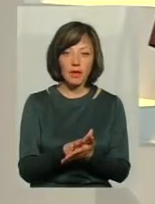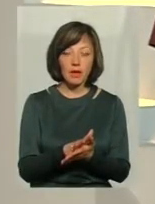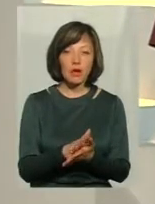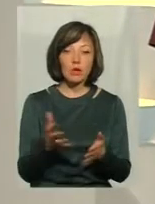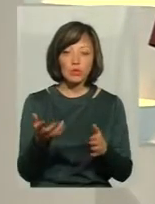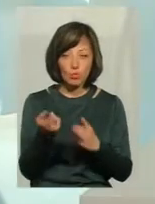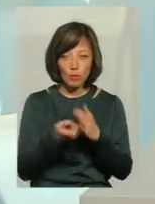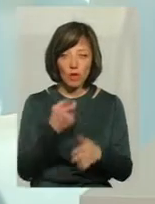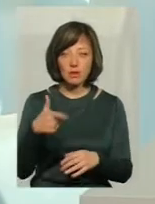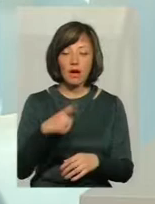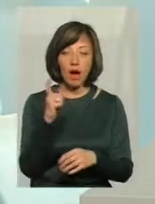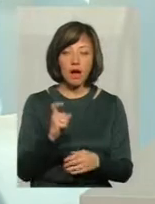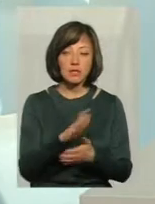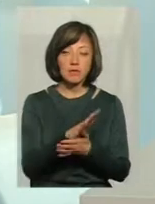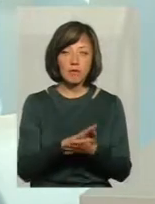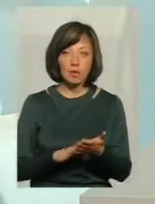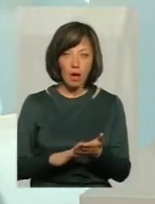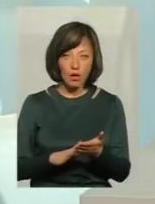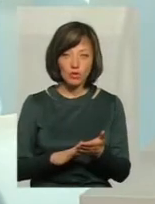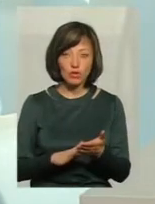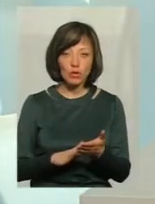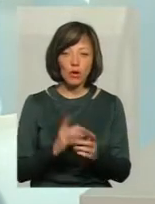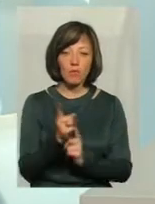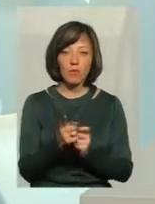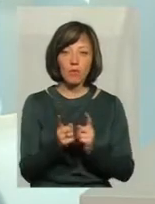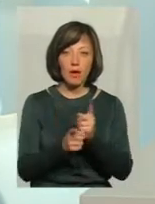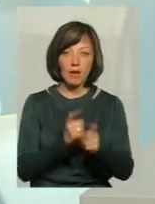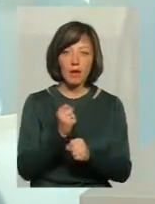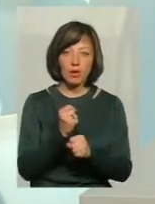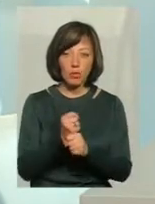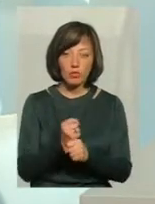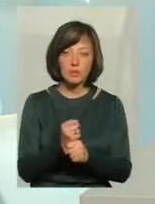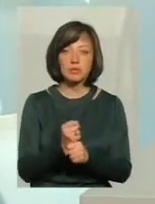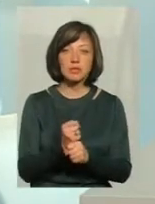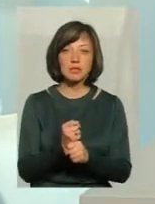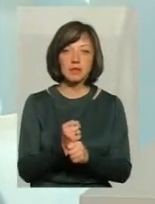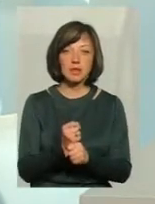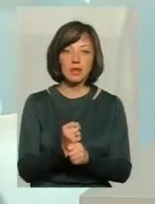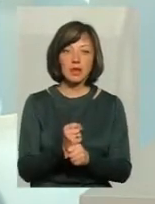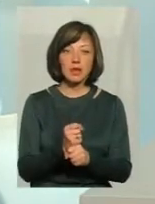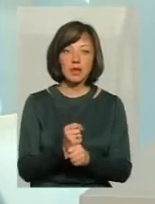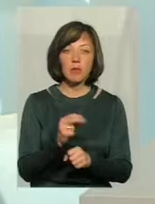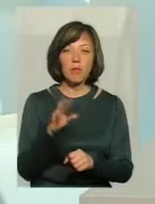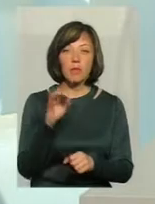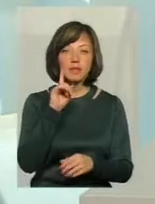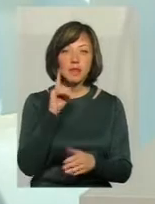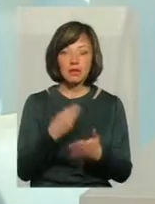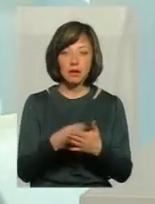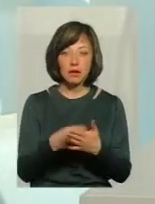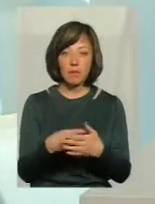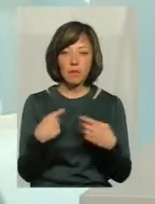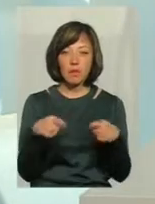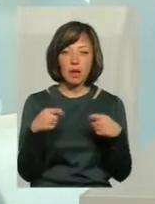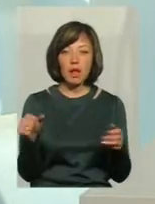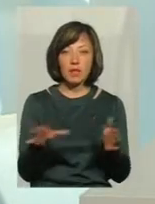газ. І в подальшому в переробці також є когенерація, і по зеленому тарифу продають електроенергію